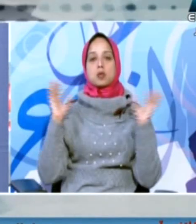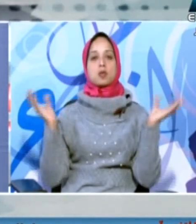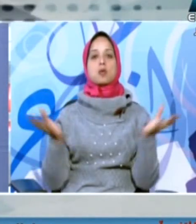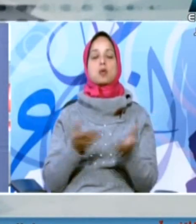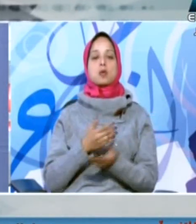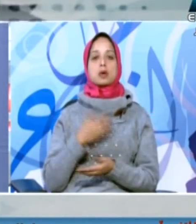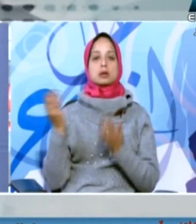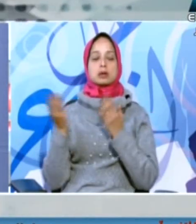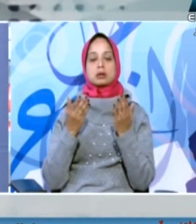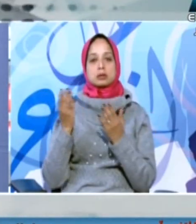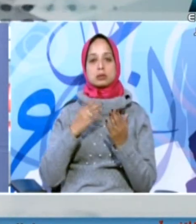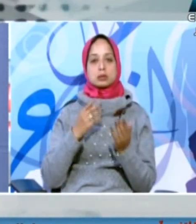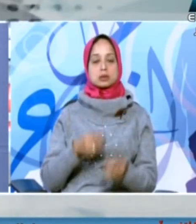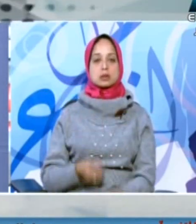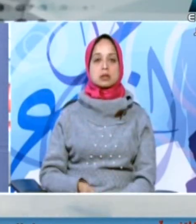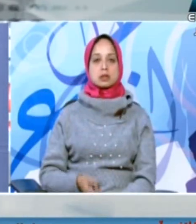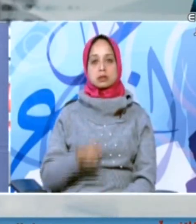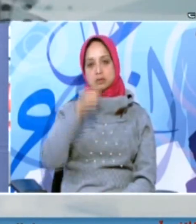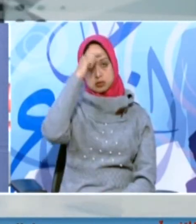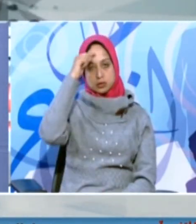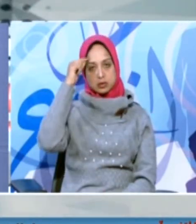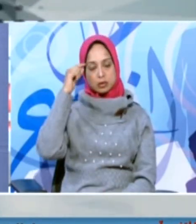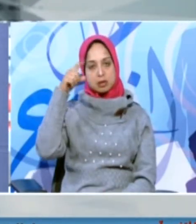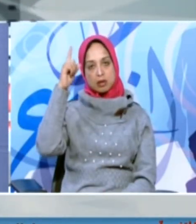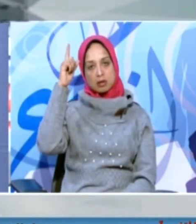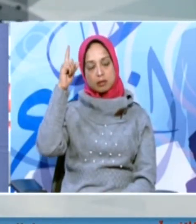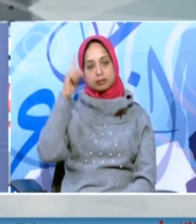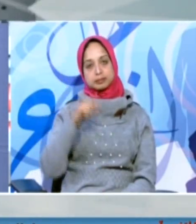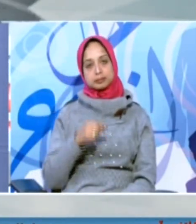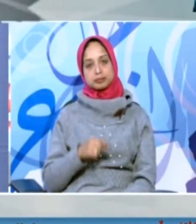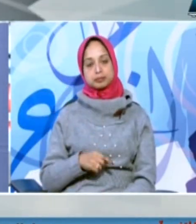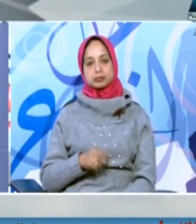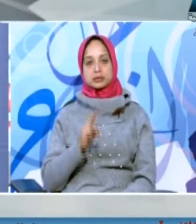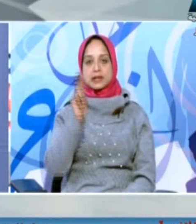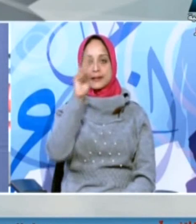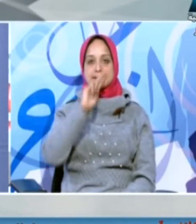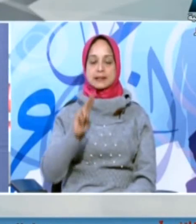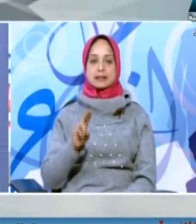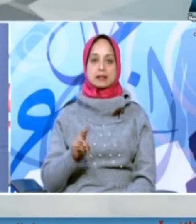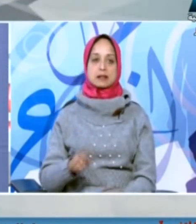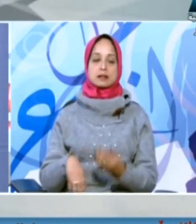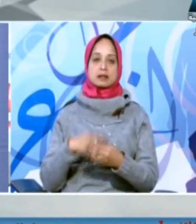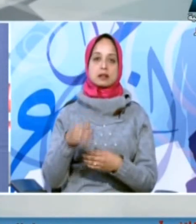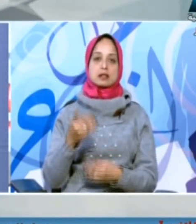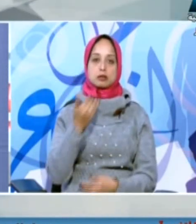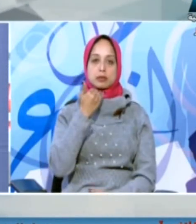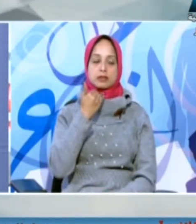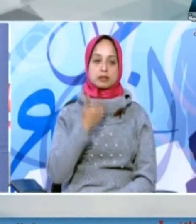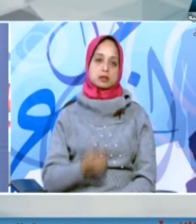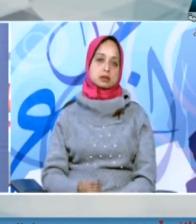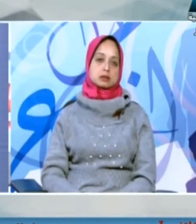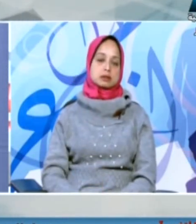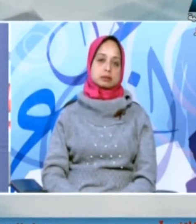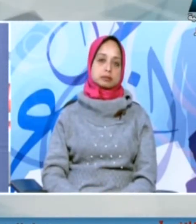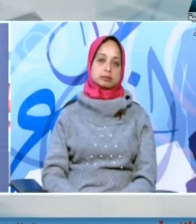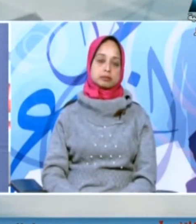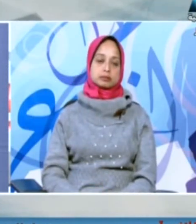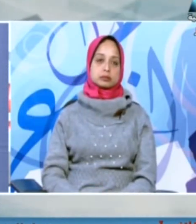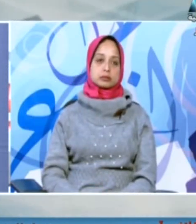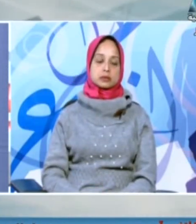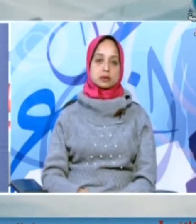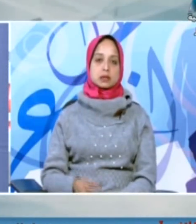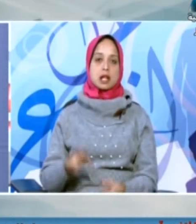في عندك اسئله؟ لا ما عنديش اسئله، بس هو انت انا حضرتك يعني الكميه الحلقه واحده او 3 حلقات دول.